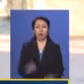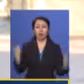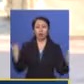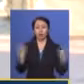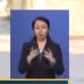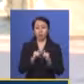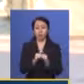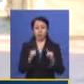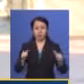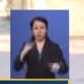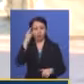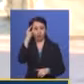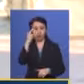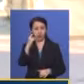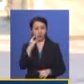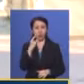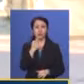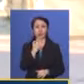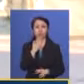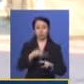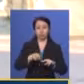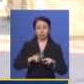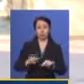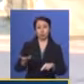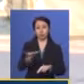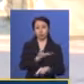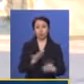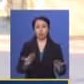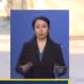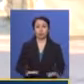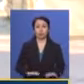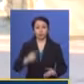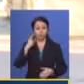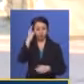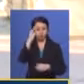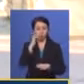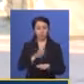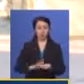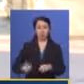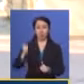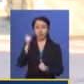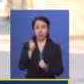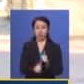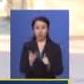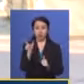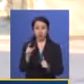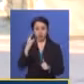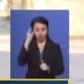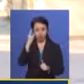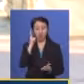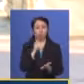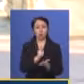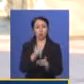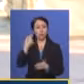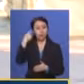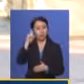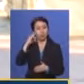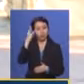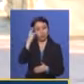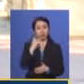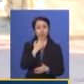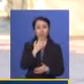развивать казахский язык, потому что мы живем в Казахстане, и я думаю, что каждый гражданин Казахстана должен знать казахский